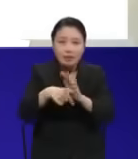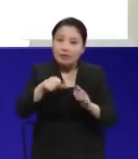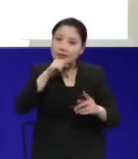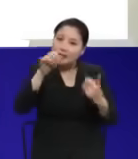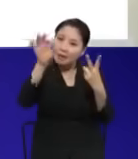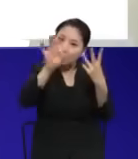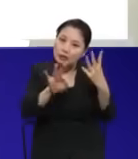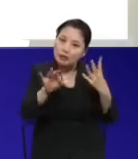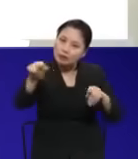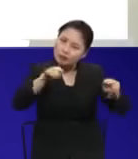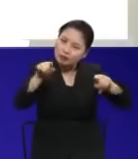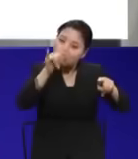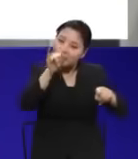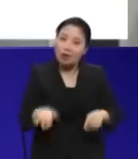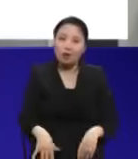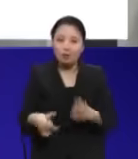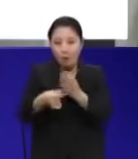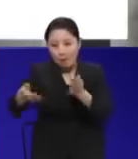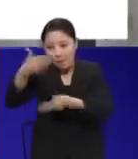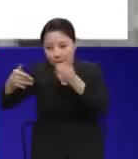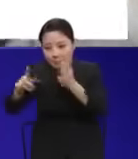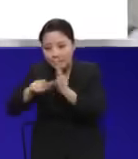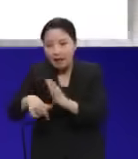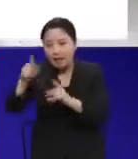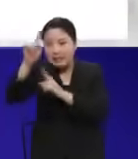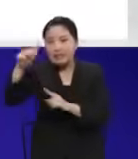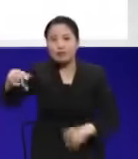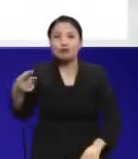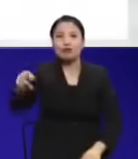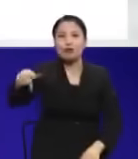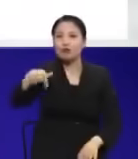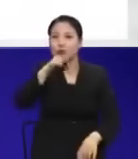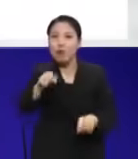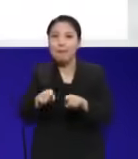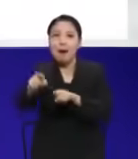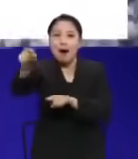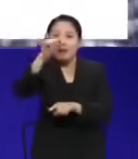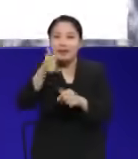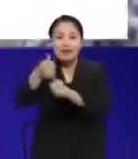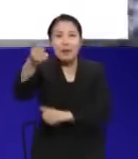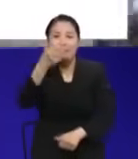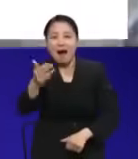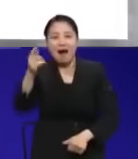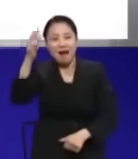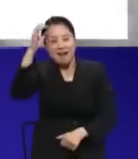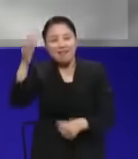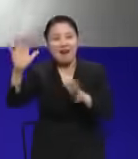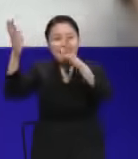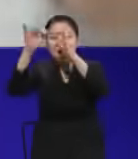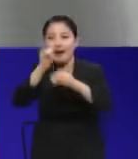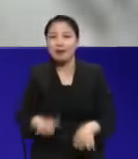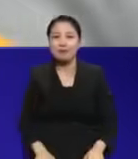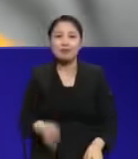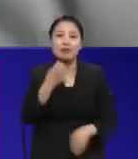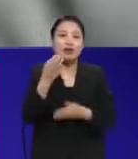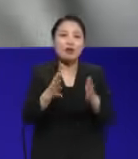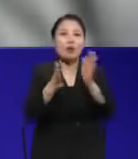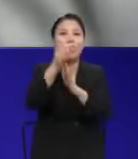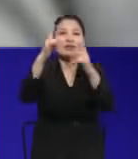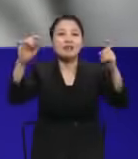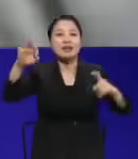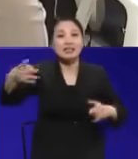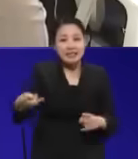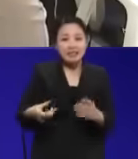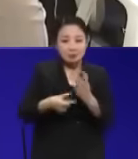초반 이준석 후보가 앞서며 승리를 거둘 수 있다는 기대감에 박수와 환호가 이어지고 있습니다. 경기 화성시 을 개표율